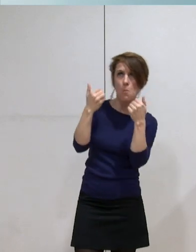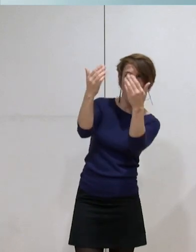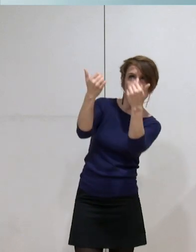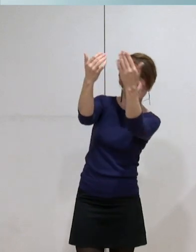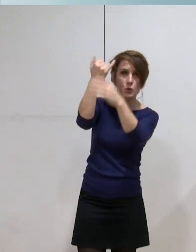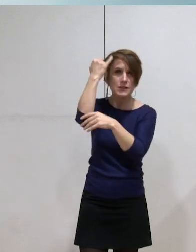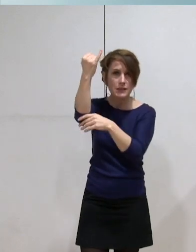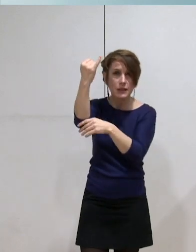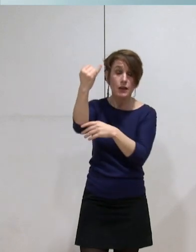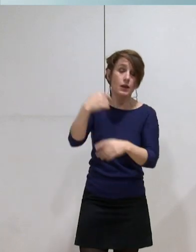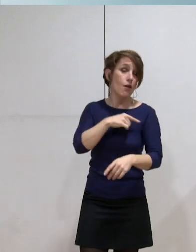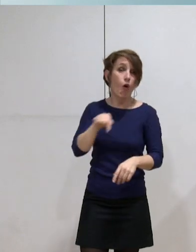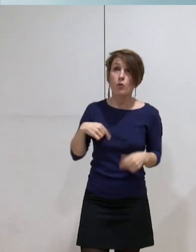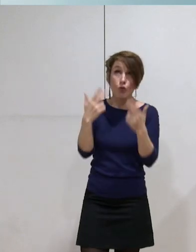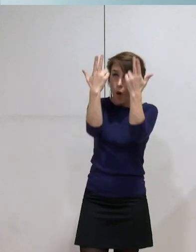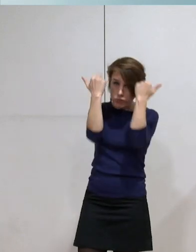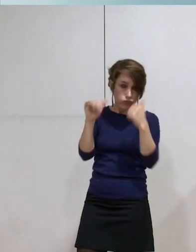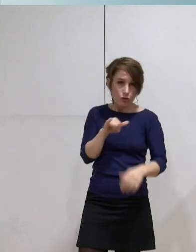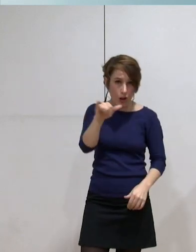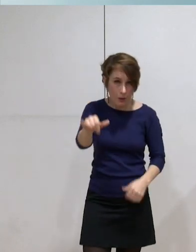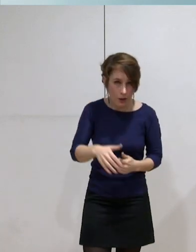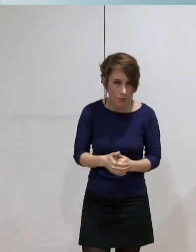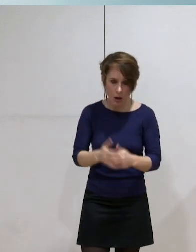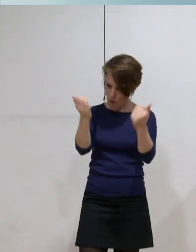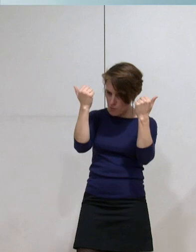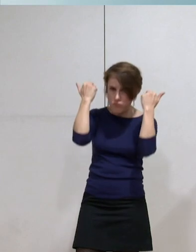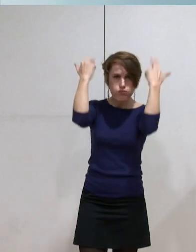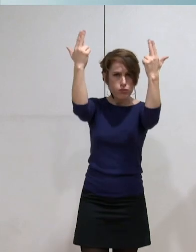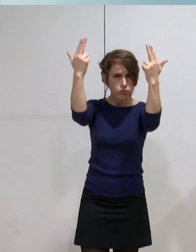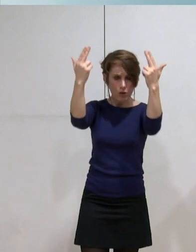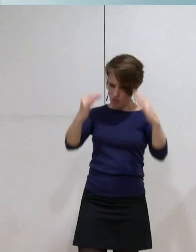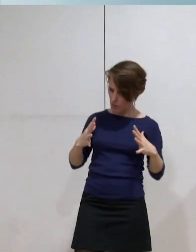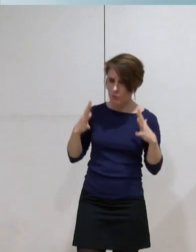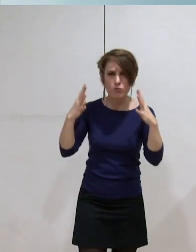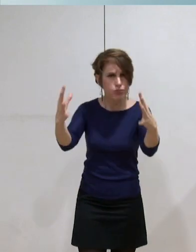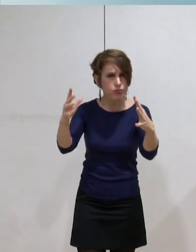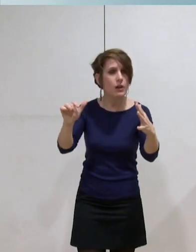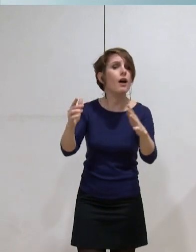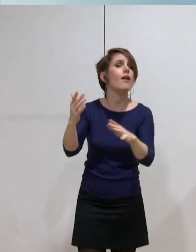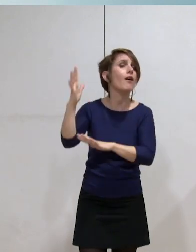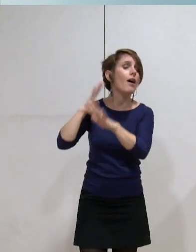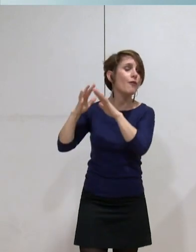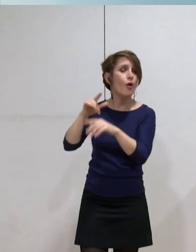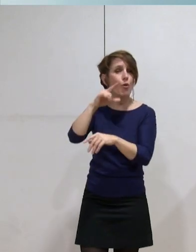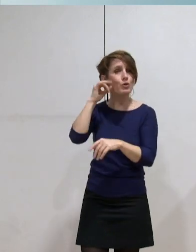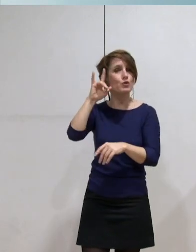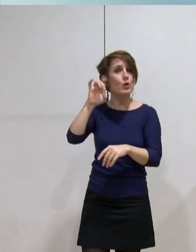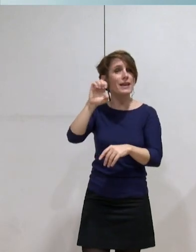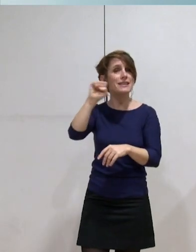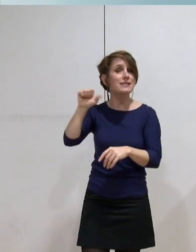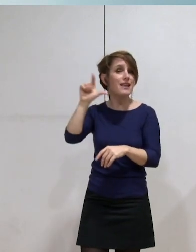nous ne nous résignons jamais indignez-vous engageons-nous nous disait le regrettter Stéphane